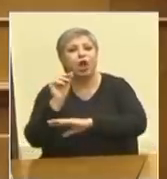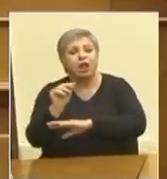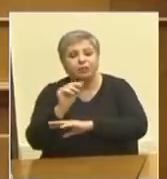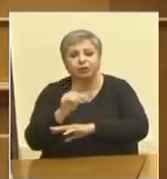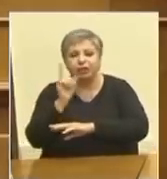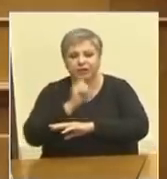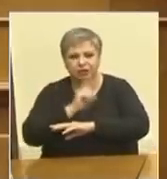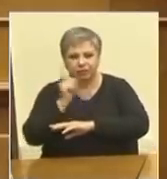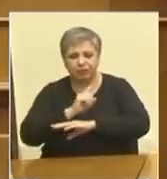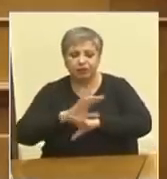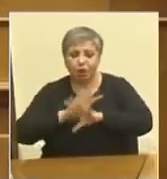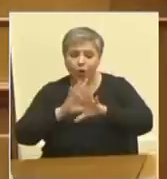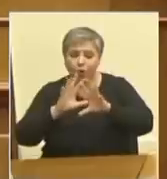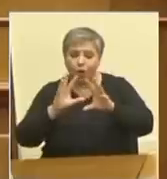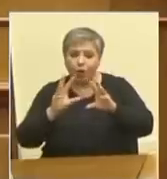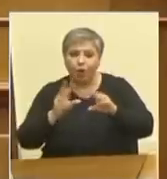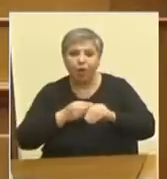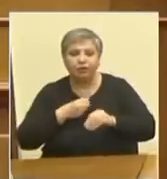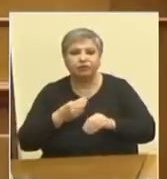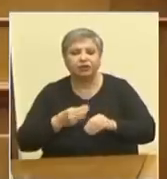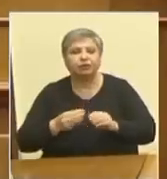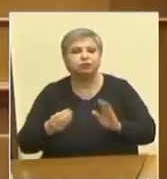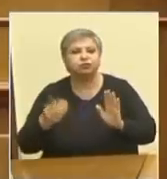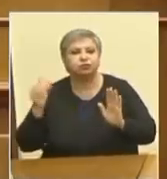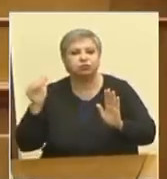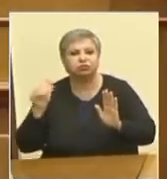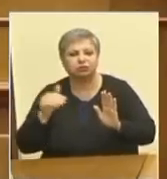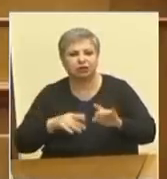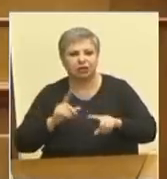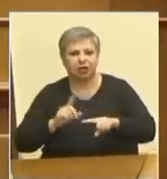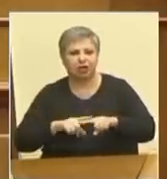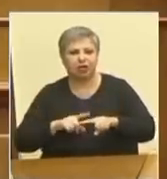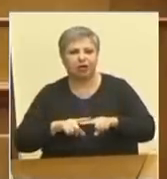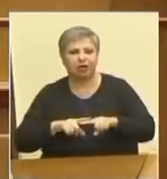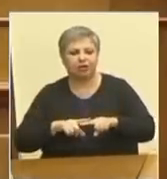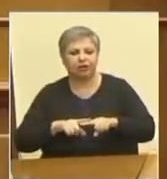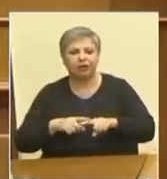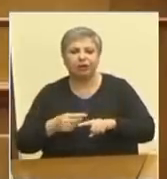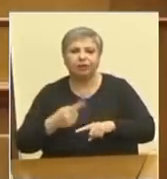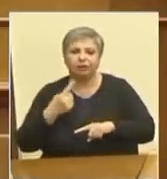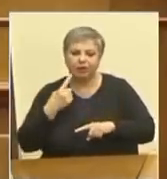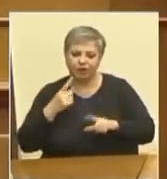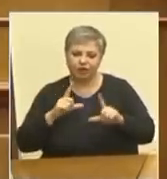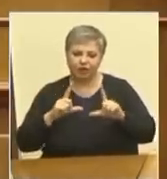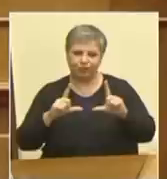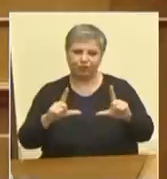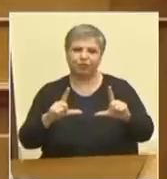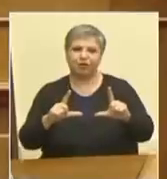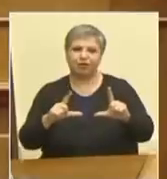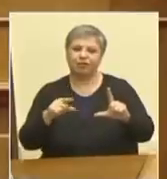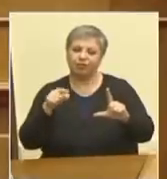όλα αυτά τα οποία έφεραν τη χώρα στη χρεοκοπία, ενσαρκώνονται δυστυχώς, κύριε Τσίπρα, στο δικό σας